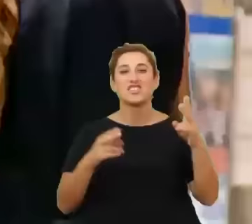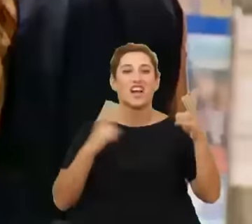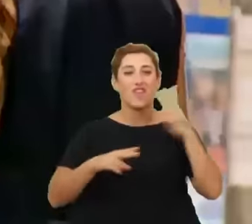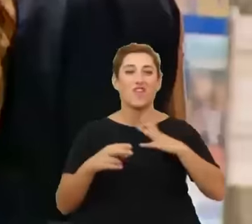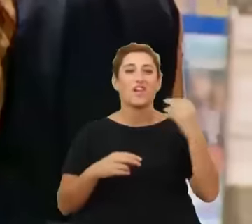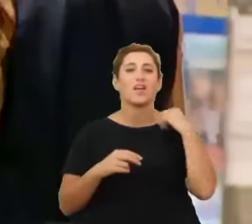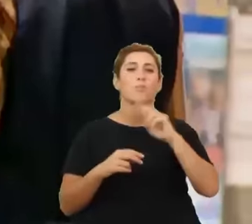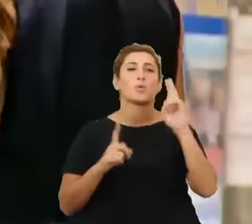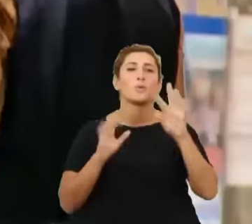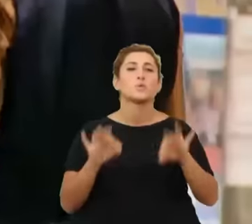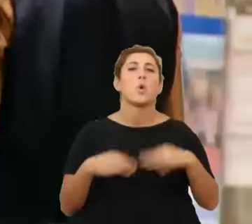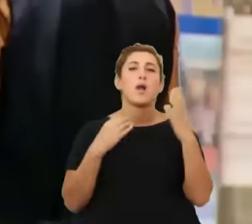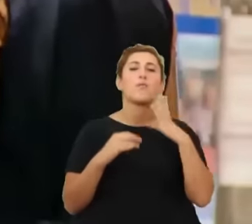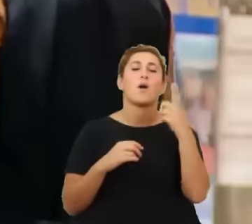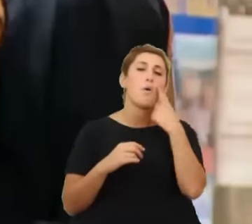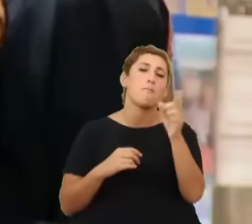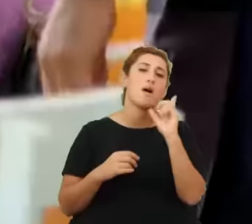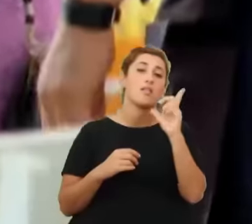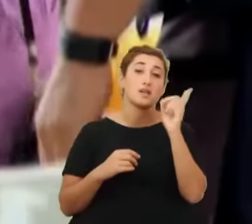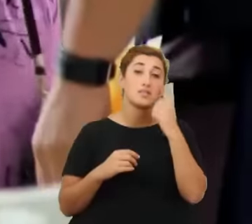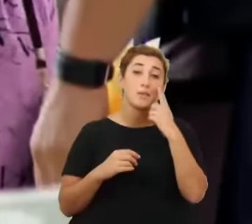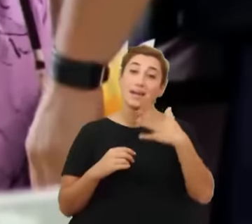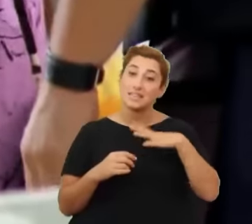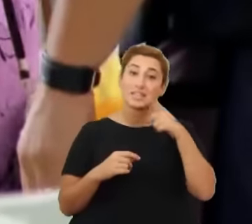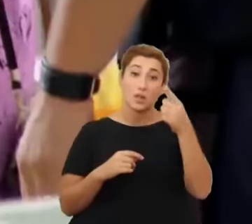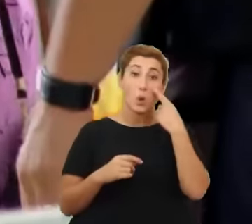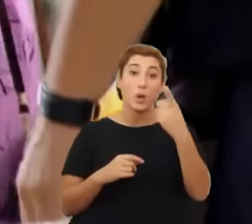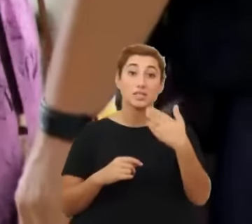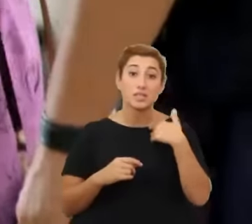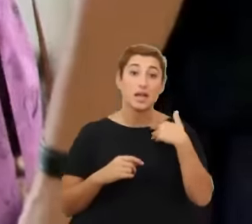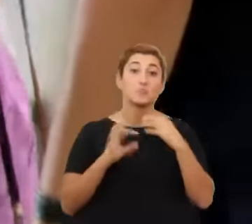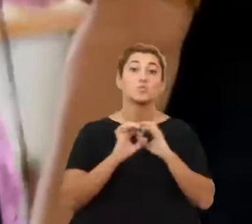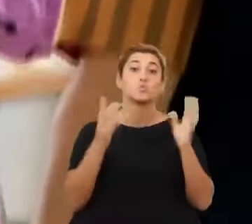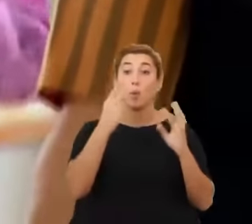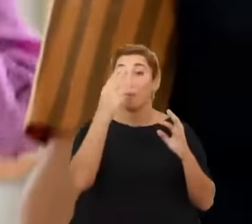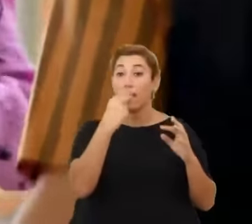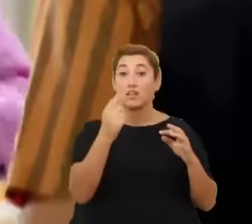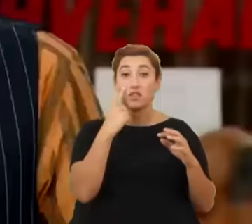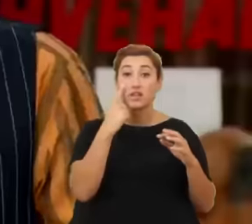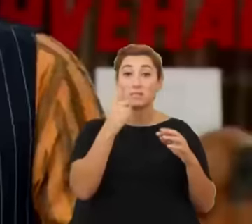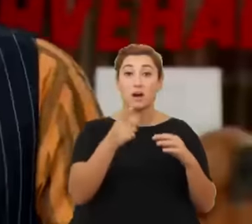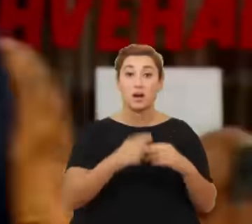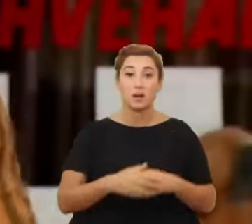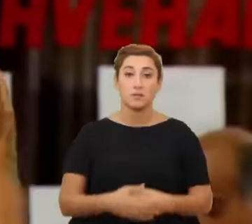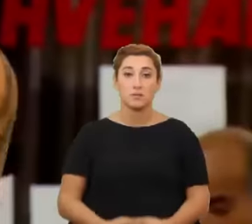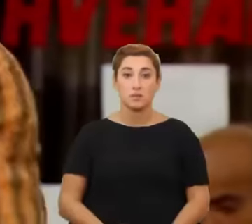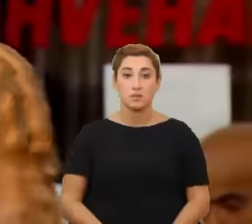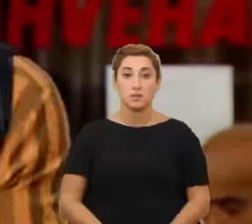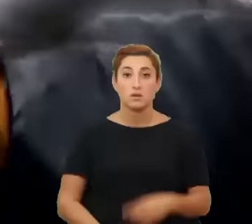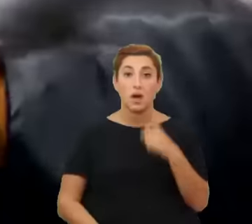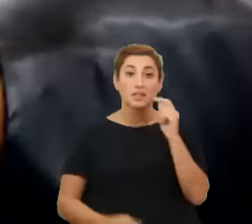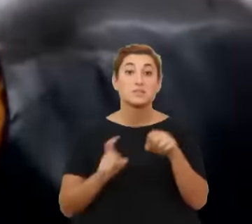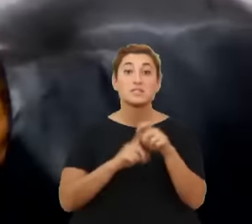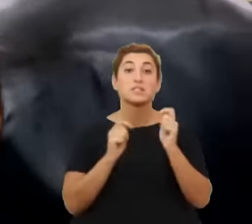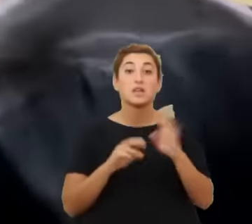ya. Ay yeni moda bir çoraplar var bir görmen lazım. Bak, istersen sana göstereyim. Harika çok beğeneceksin bak. Mesut bak aç aç. Adamı